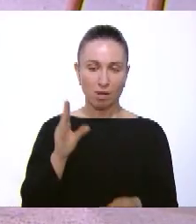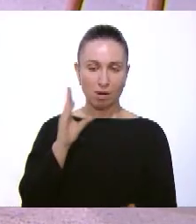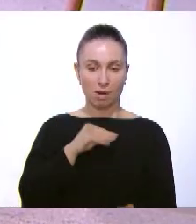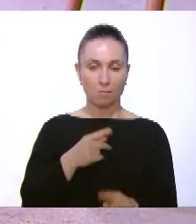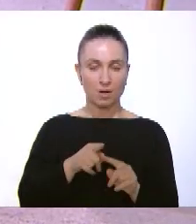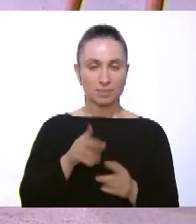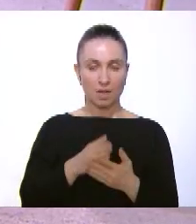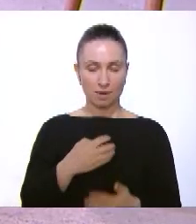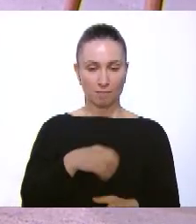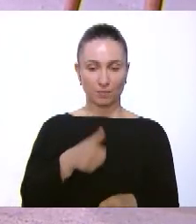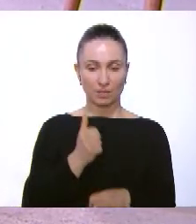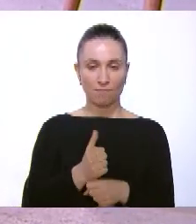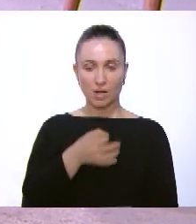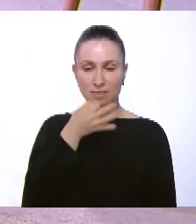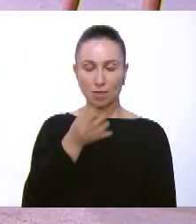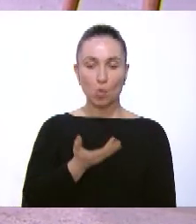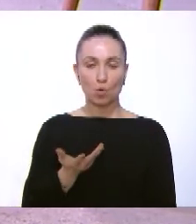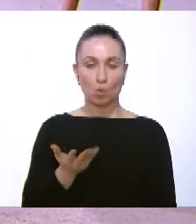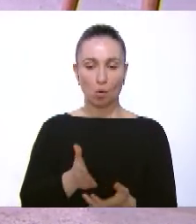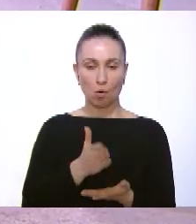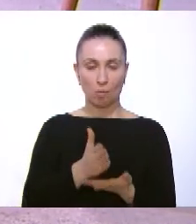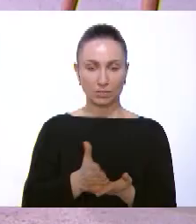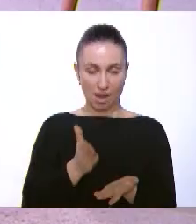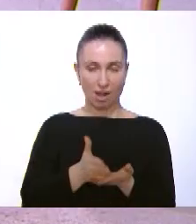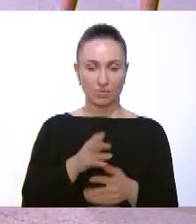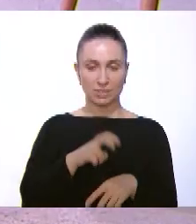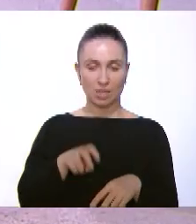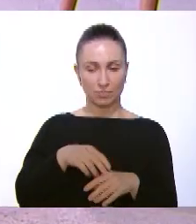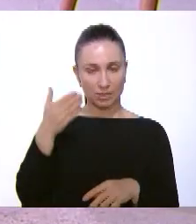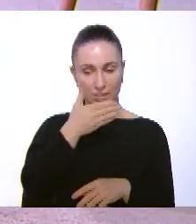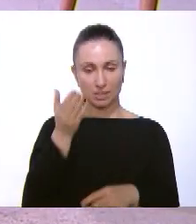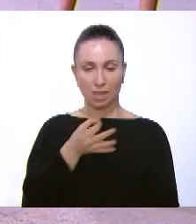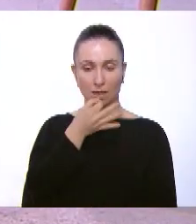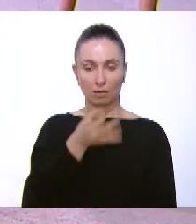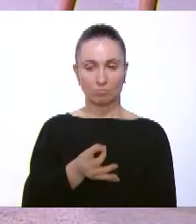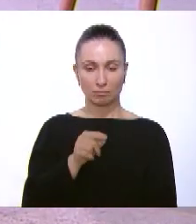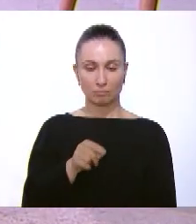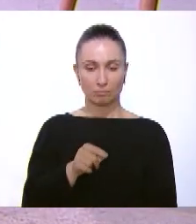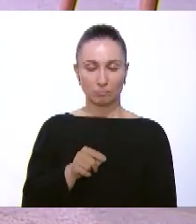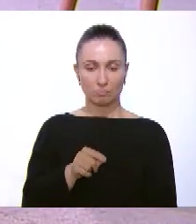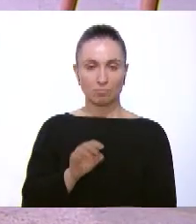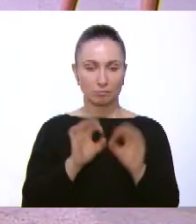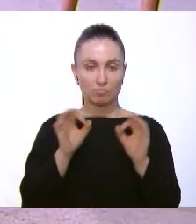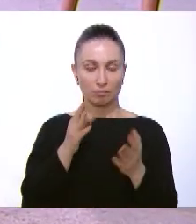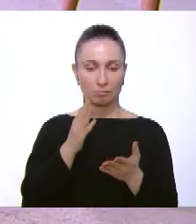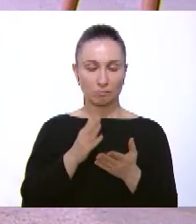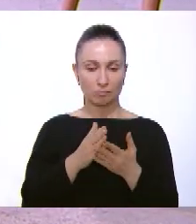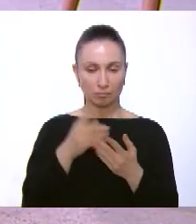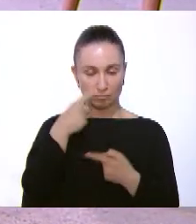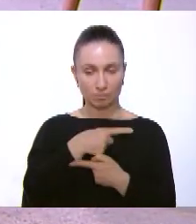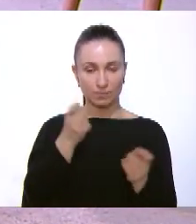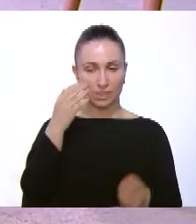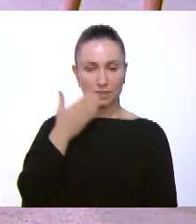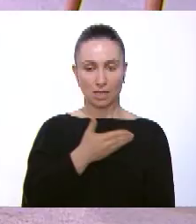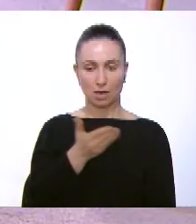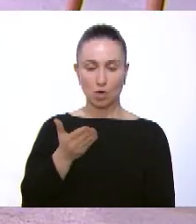არის ის მთავარი სათქმელი, რომელიც აქვს სამედიცინო საზოგადოებას, რომელიც გაზიარებულია ფართო